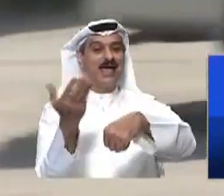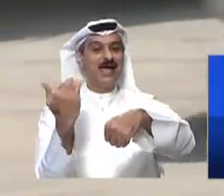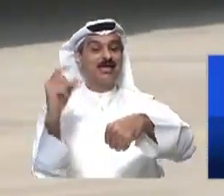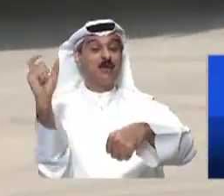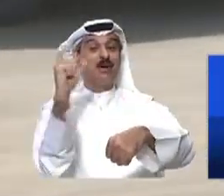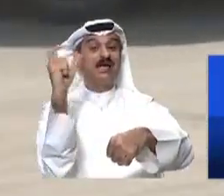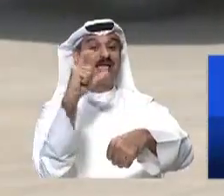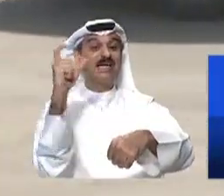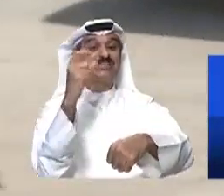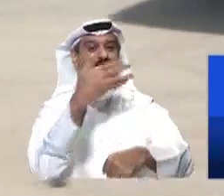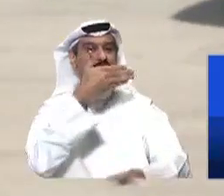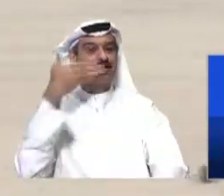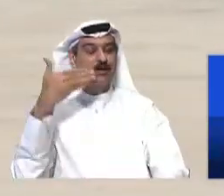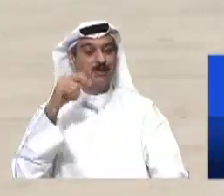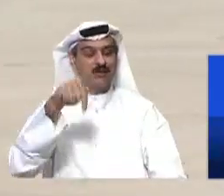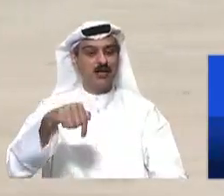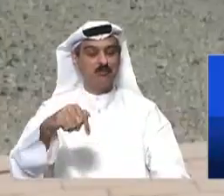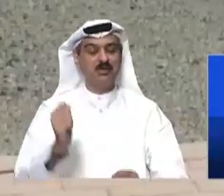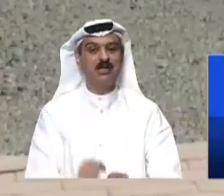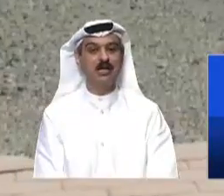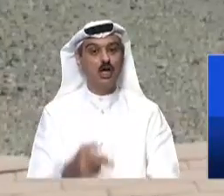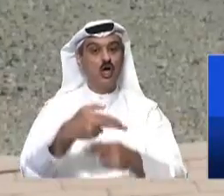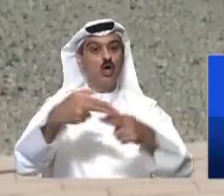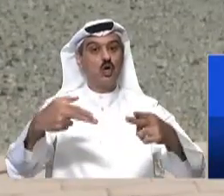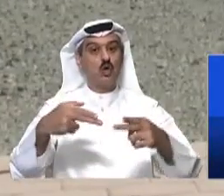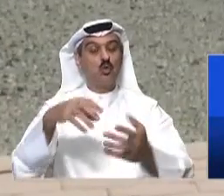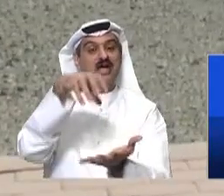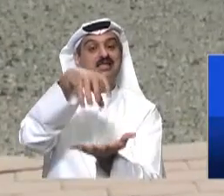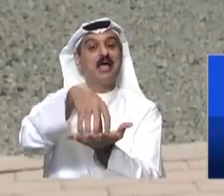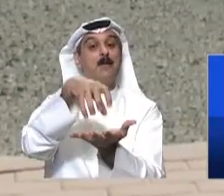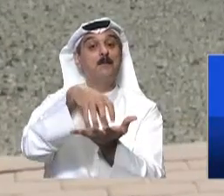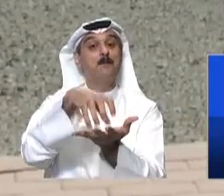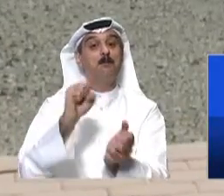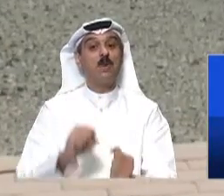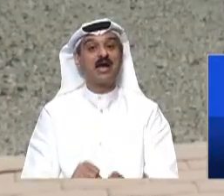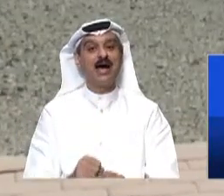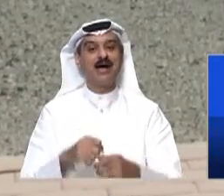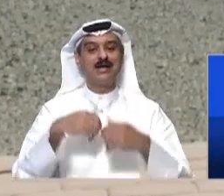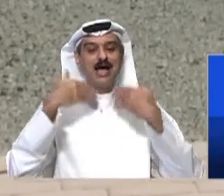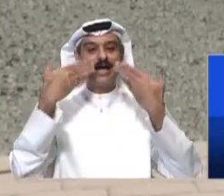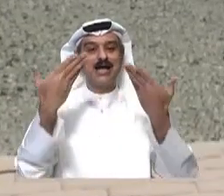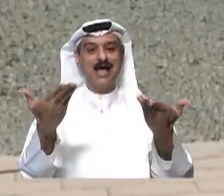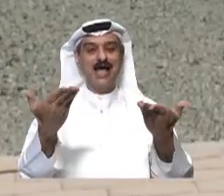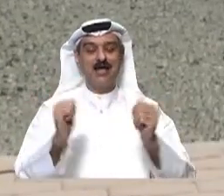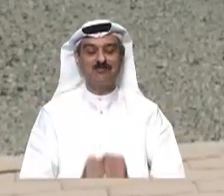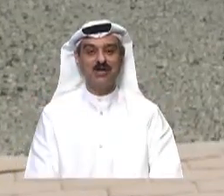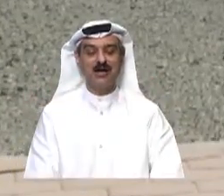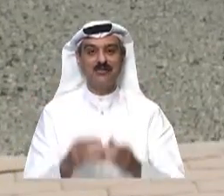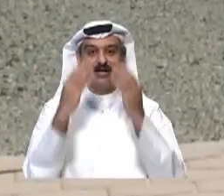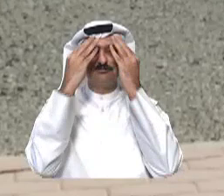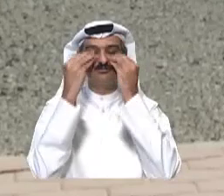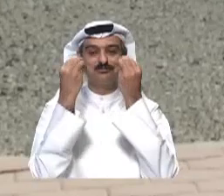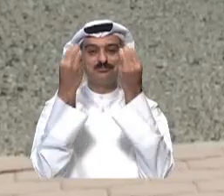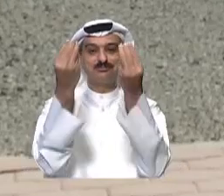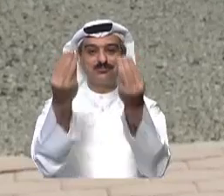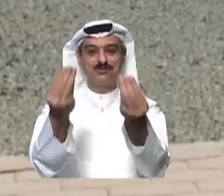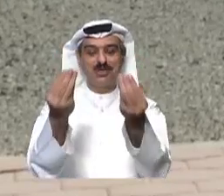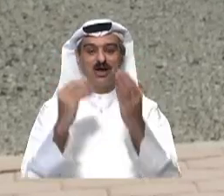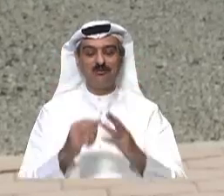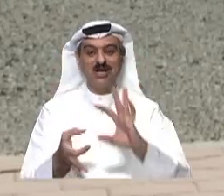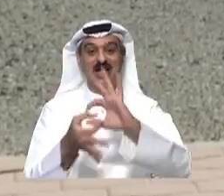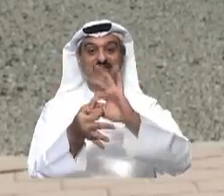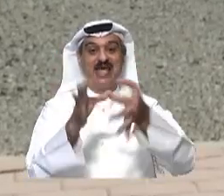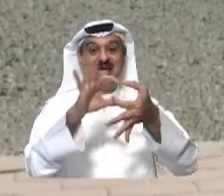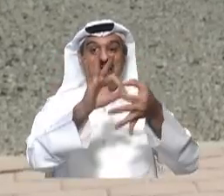بلد الإنسانية. بلد الخير لا يأتي إلا بالخير من خلال حملة التبرعات التي تنظمها جمعية